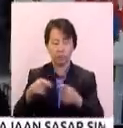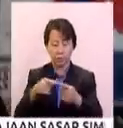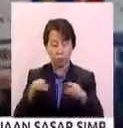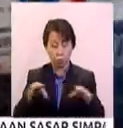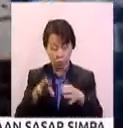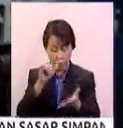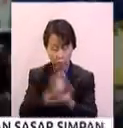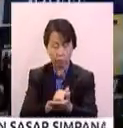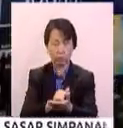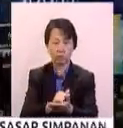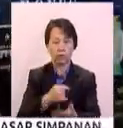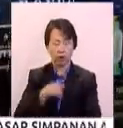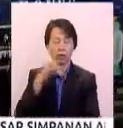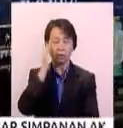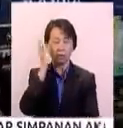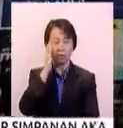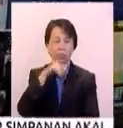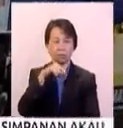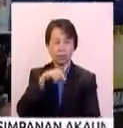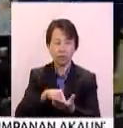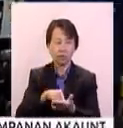gitu, saya tahu ini